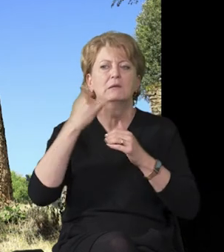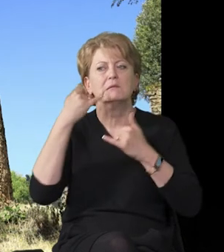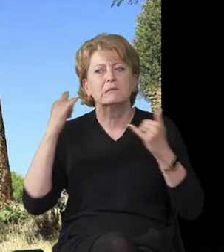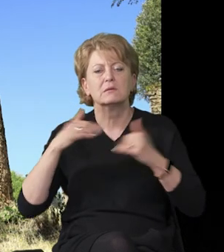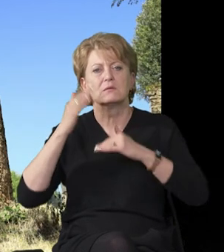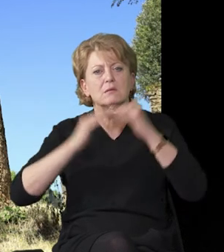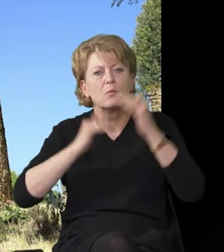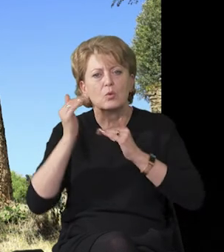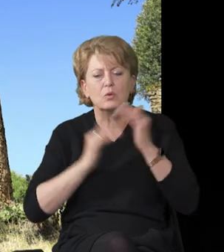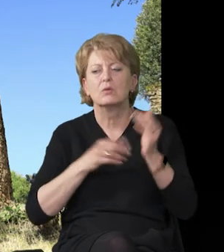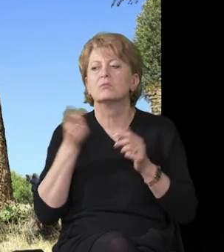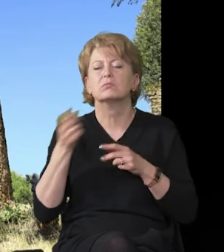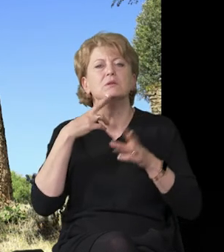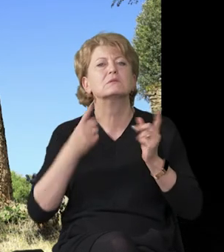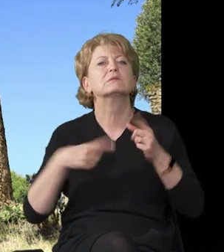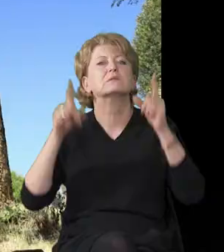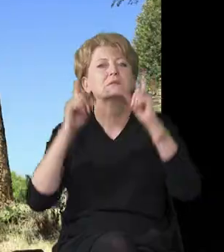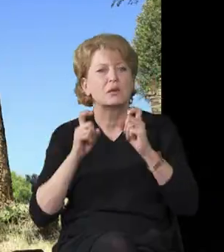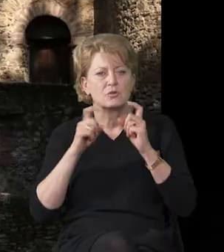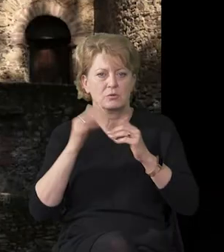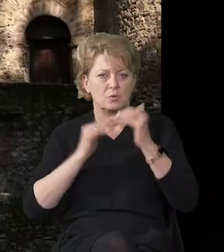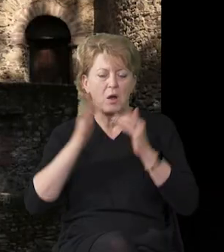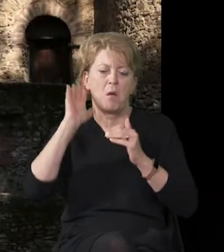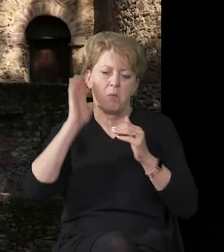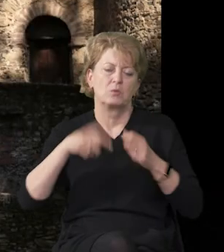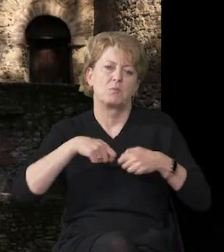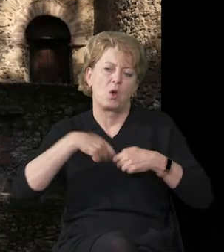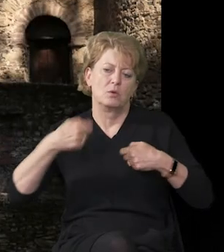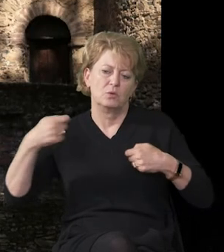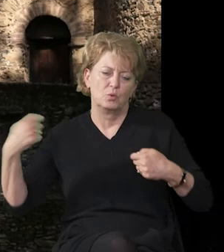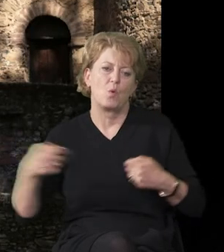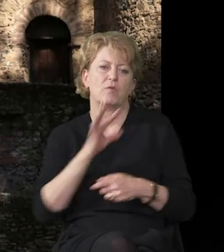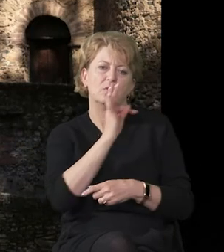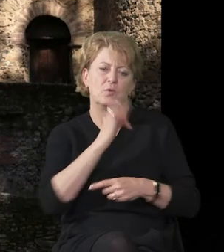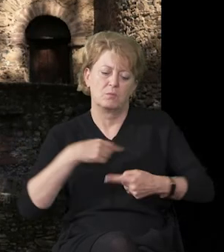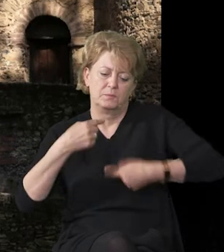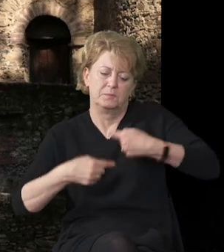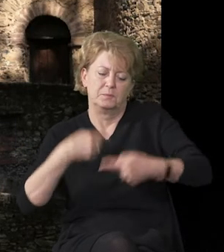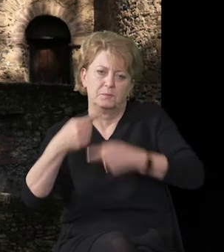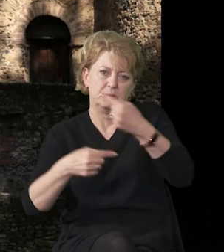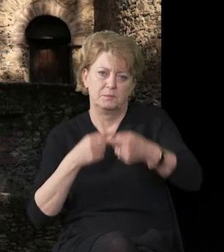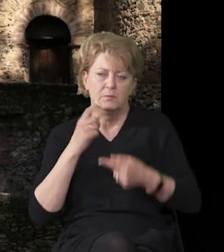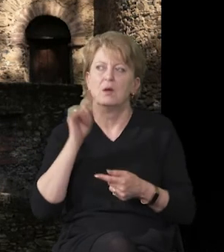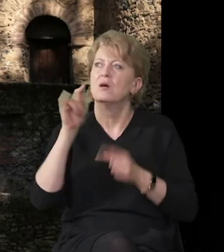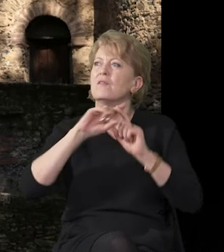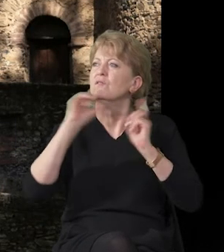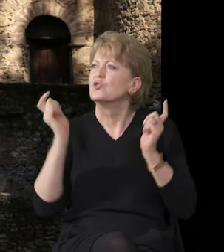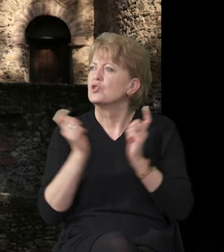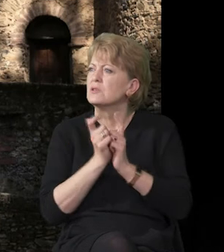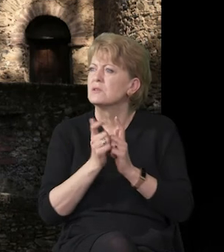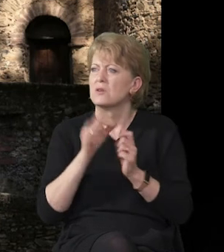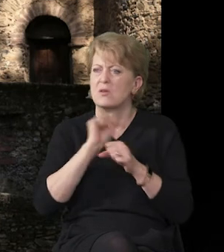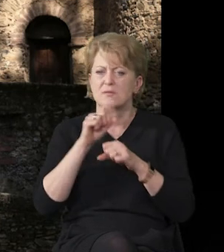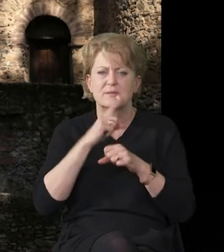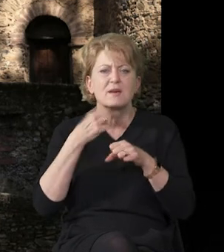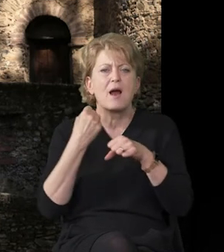zapoczątkowany przez Fasilidesa, a potem kontynuowany przez jego następców. Te wszystkie budowle wybudowane są z takiego kamienia, który